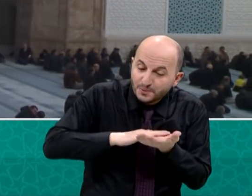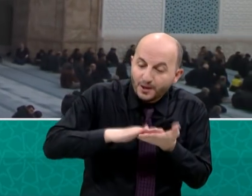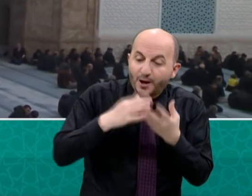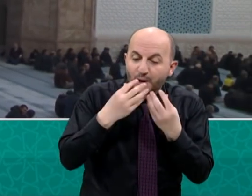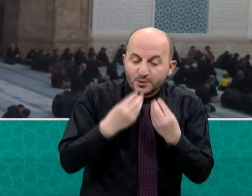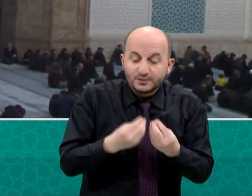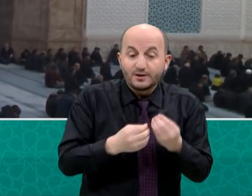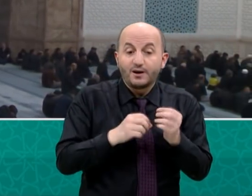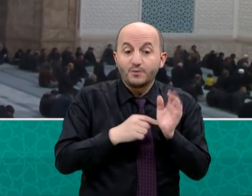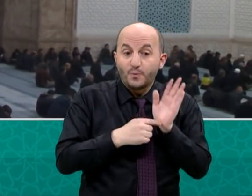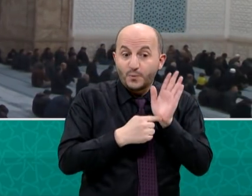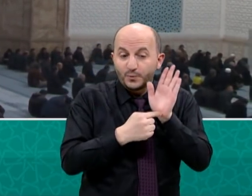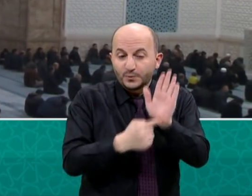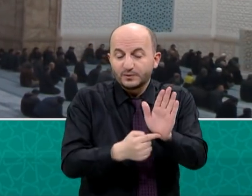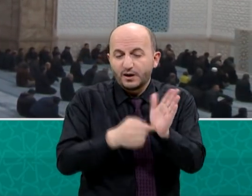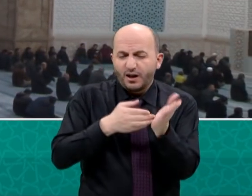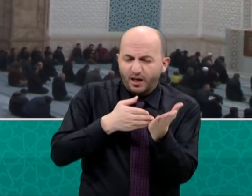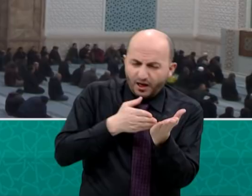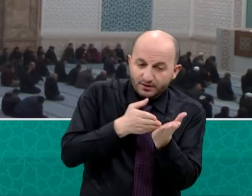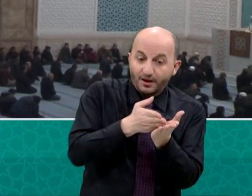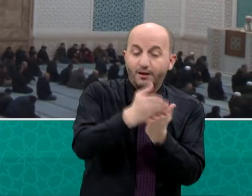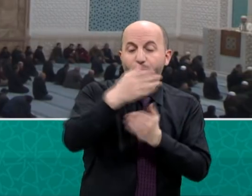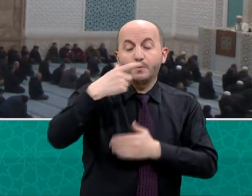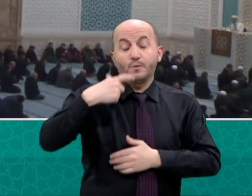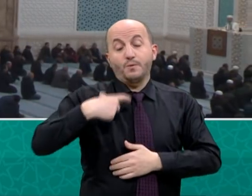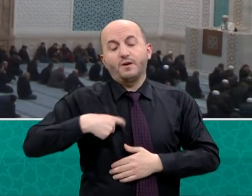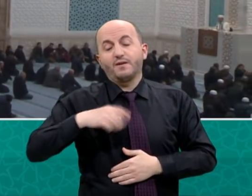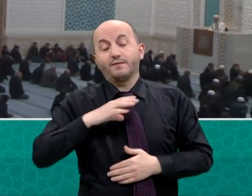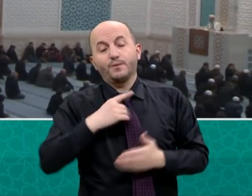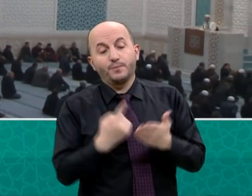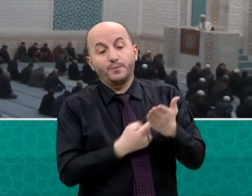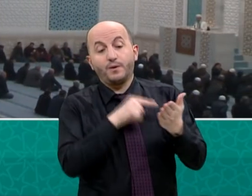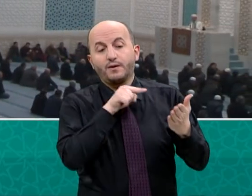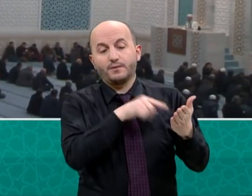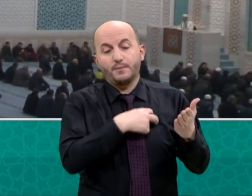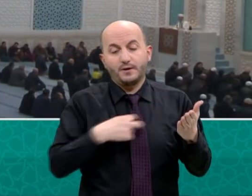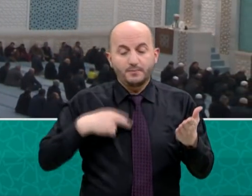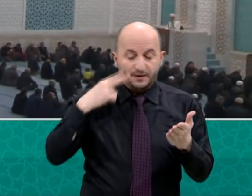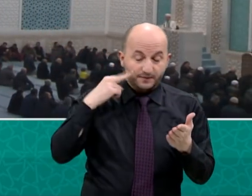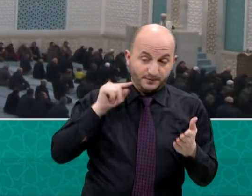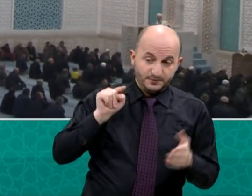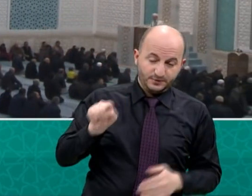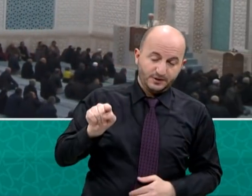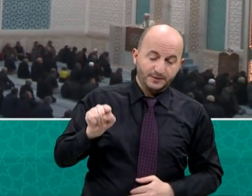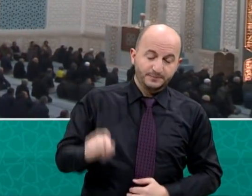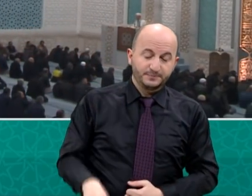gösteren bir hidayet özelliğine sahiptir Kur'an ve Peygamberimiz aleyhissalatu vesselam.